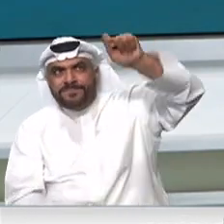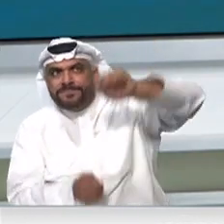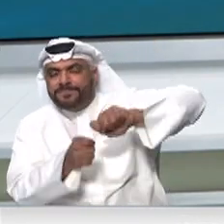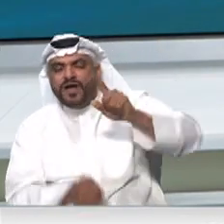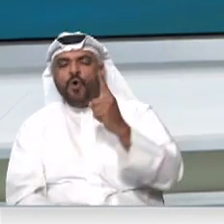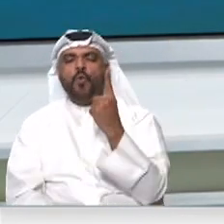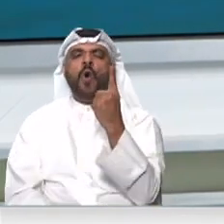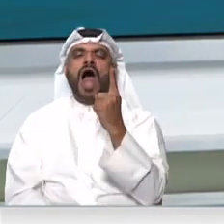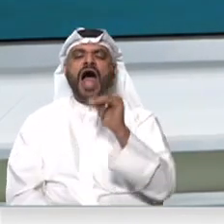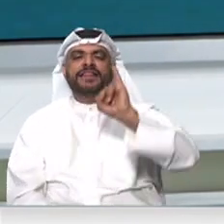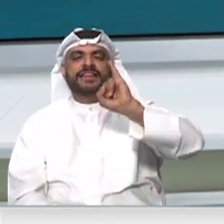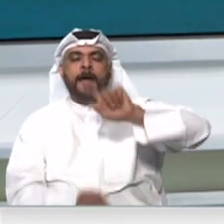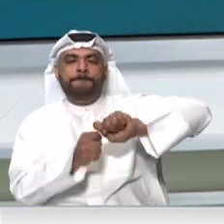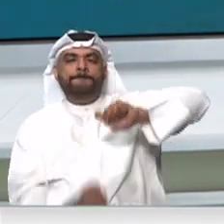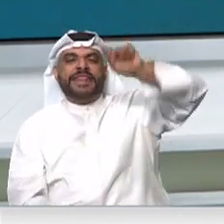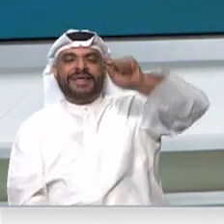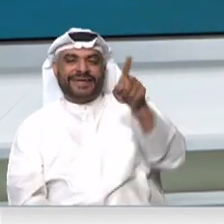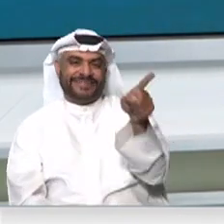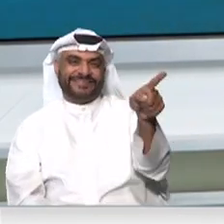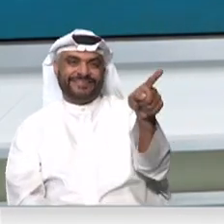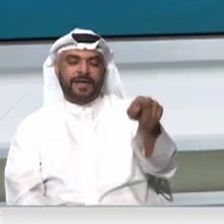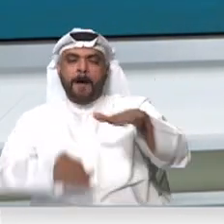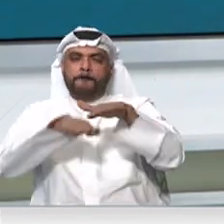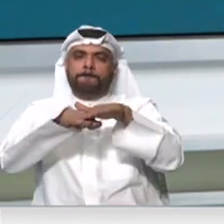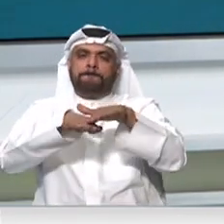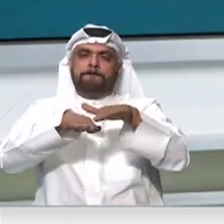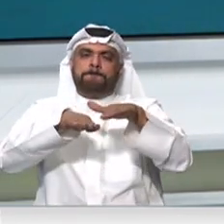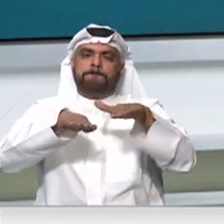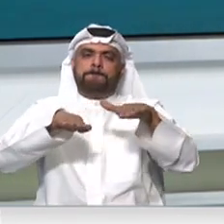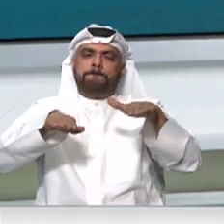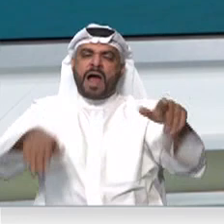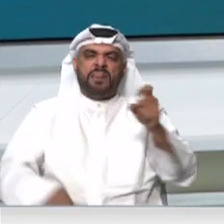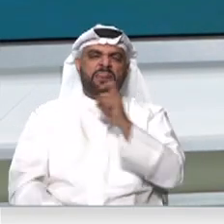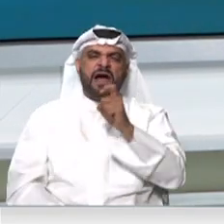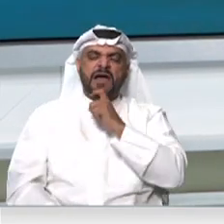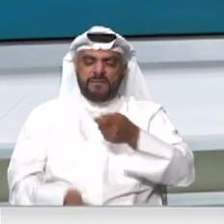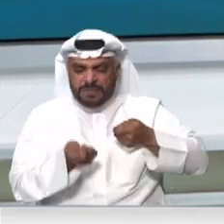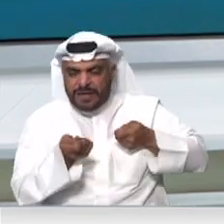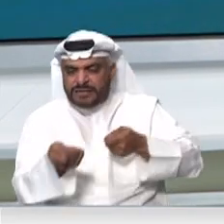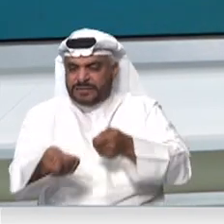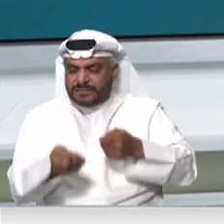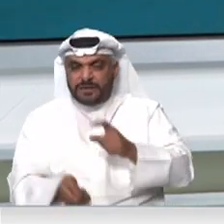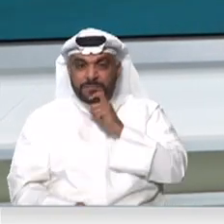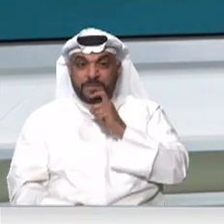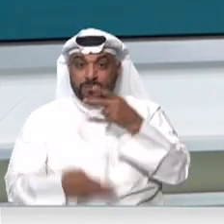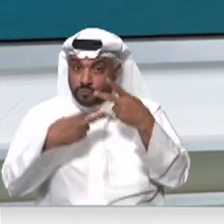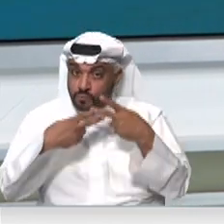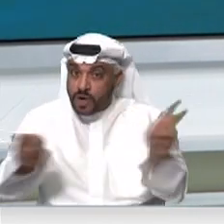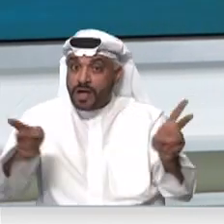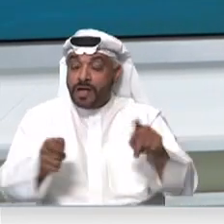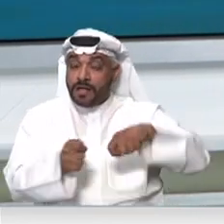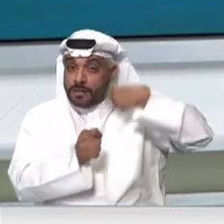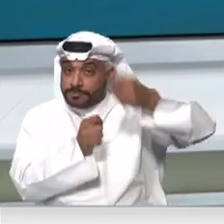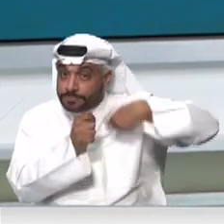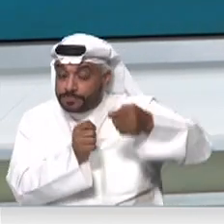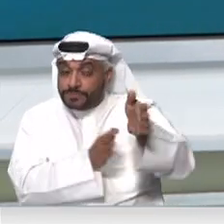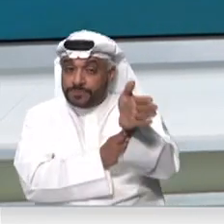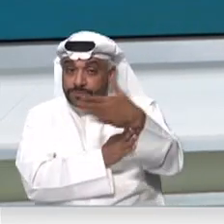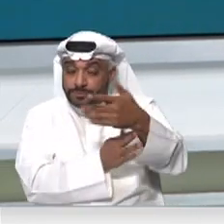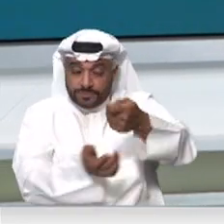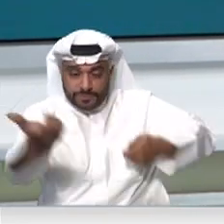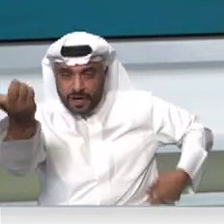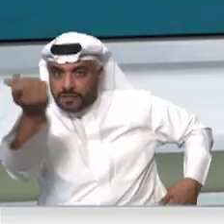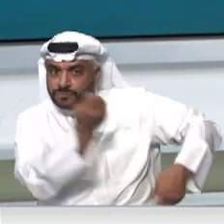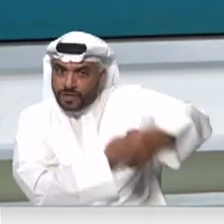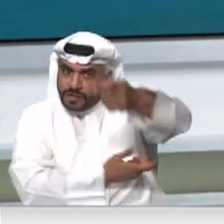الفساد اولا راح يكون من واحد الى ثلاثه وواحد الى اربعه قدم والاجواء راح تكون مناسبه اللي بينزل بحر المد الاول باذن الله الساعه 950